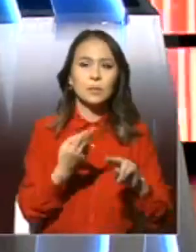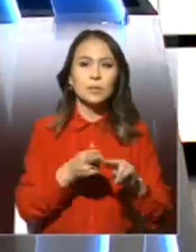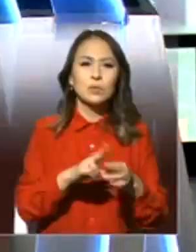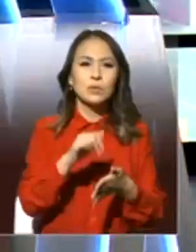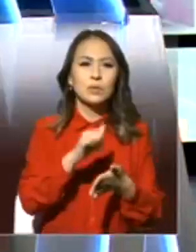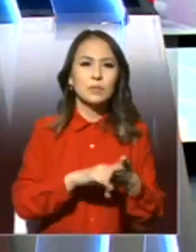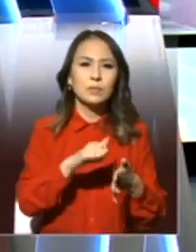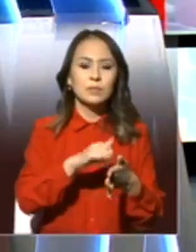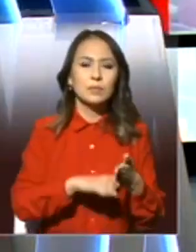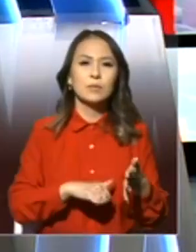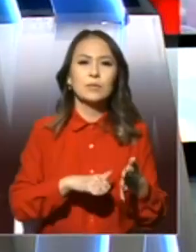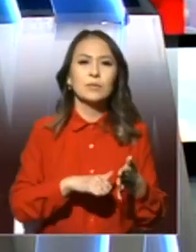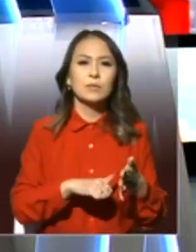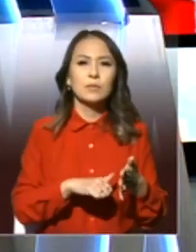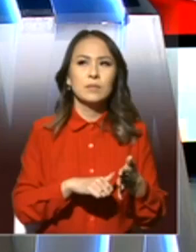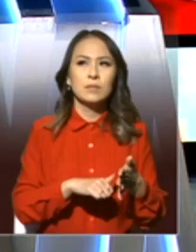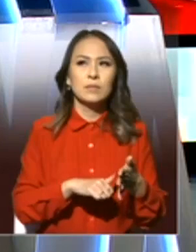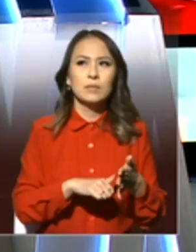себептен олар